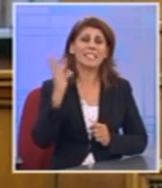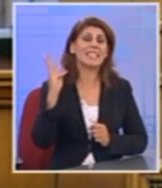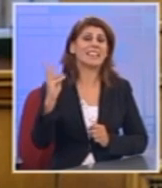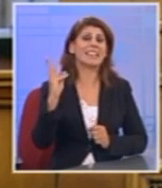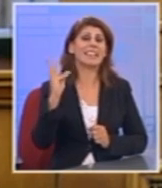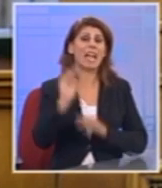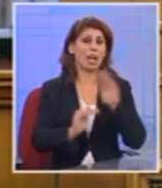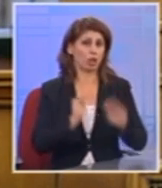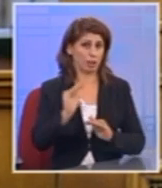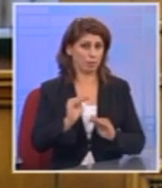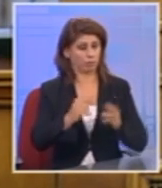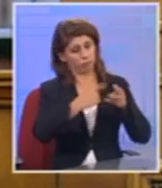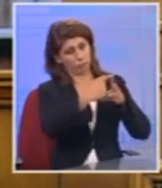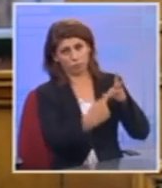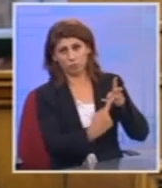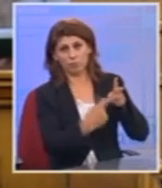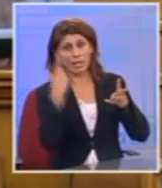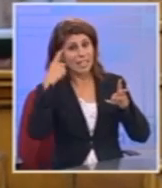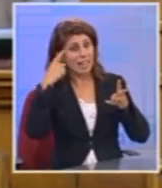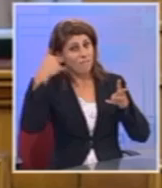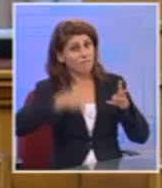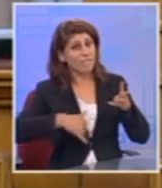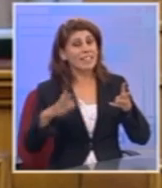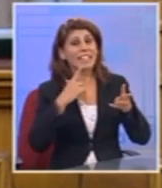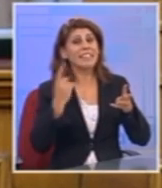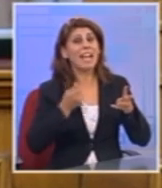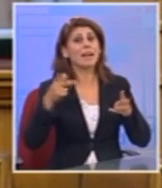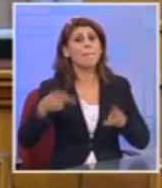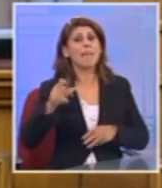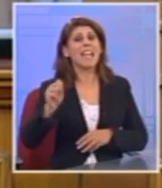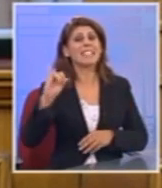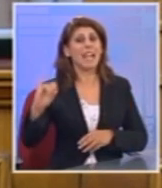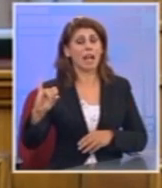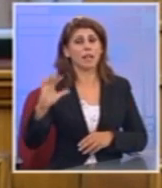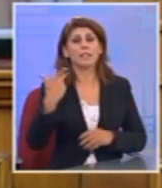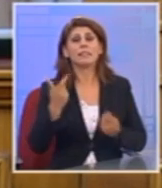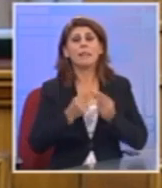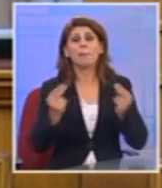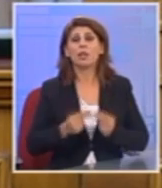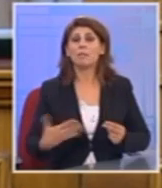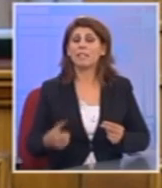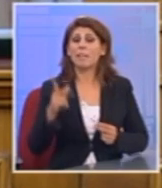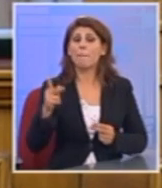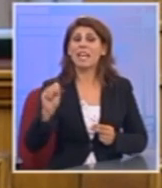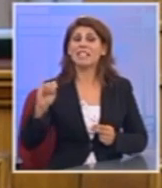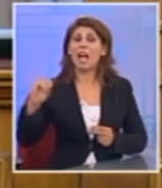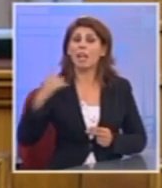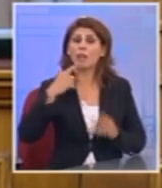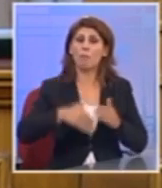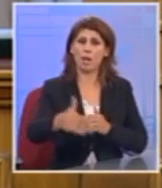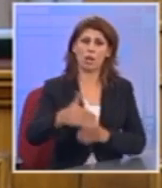ερωτήματα για να γίνει κατανοητό το τι έγινε με το psi και το ποιες είναι οι συνέπειές του κυρίως για το